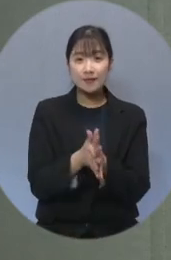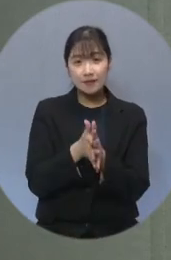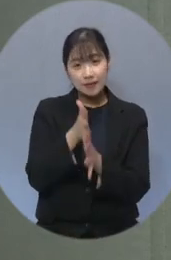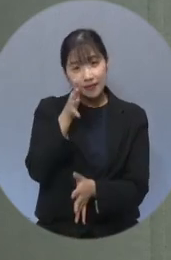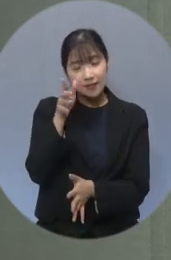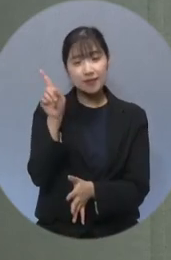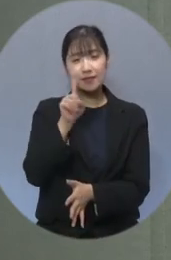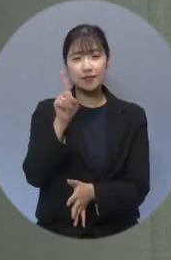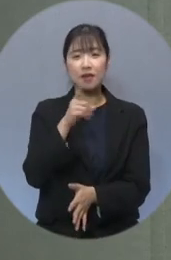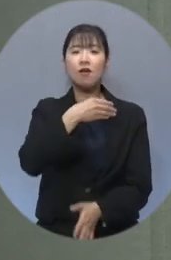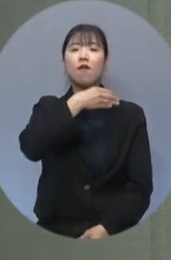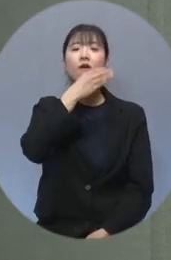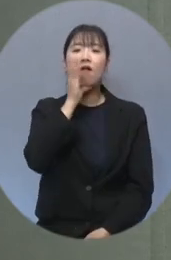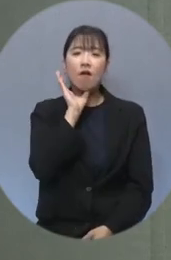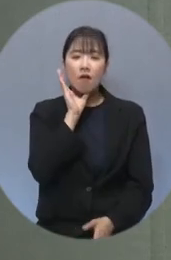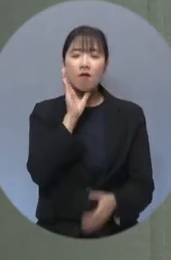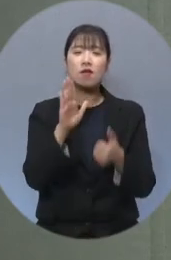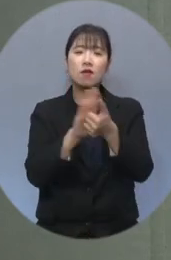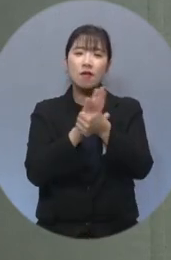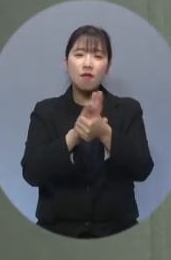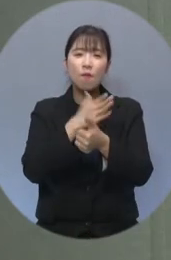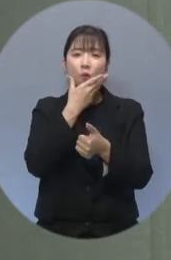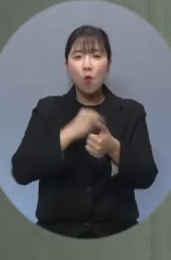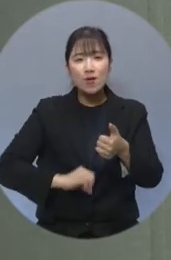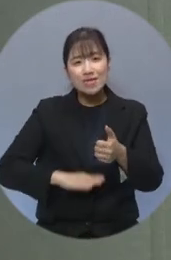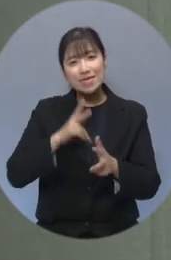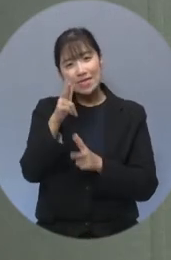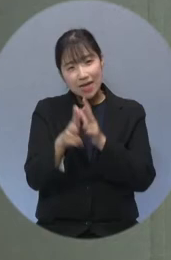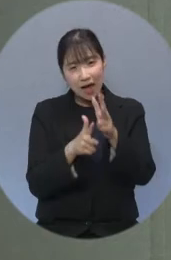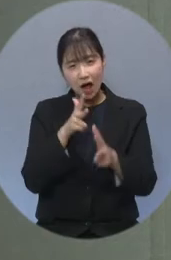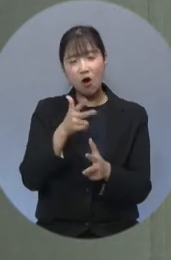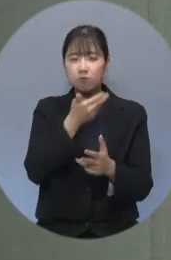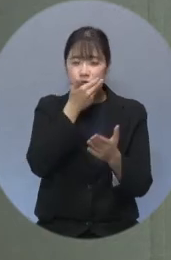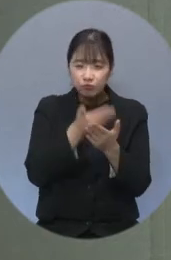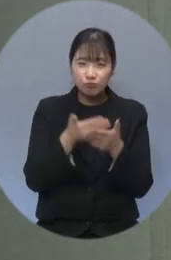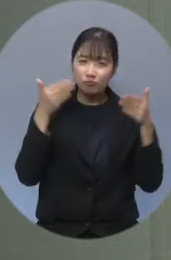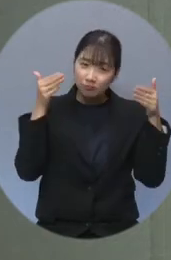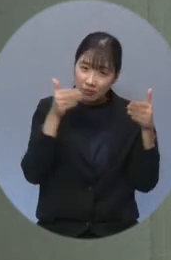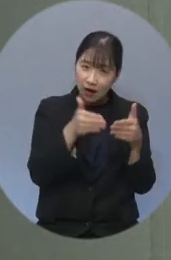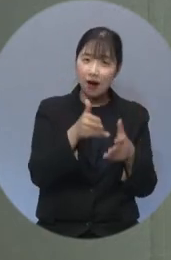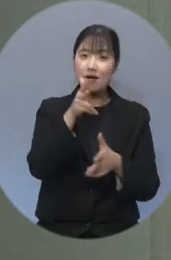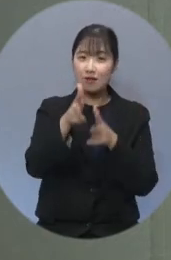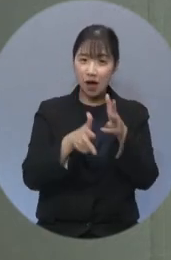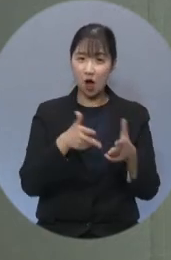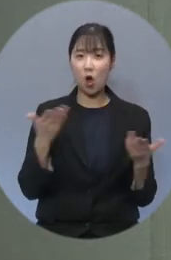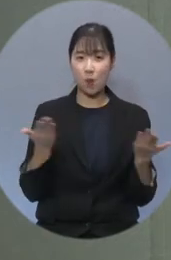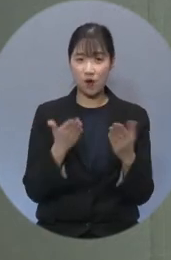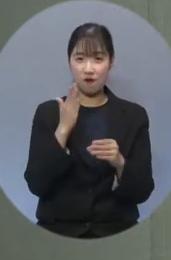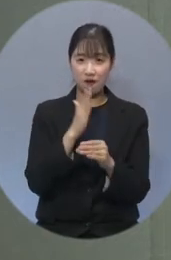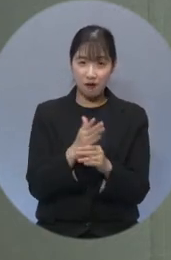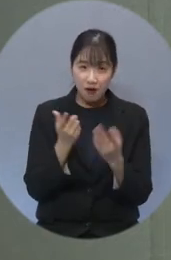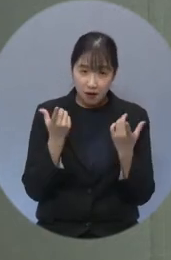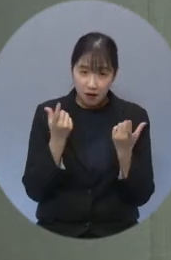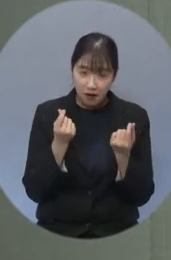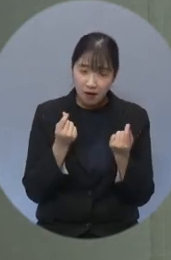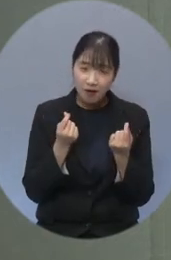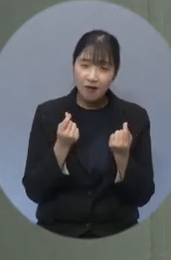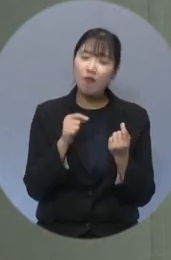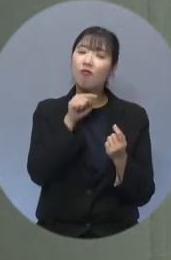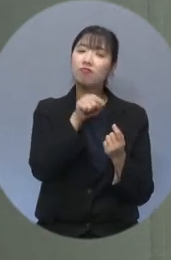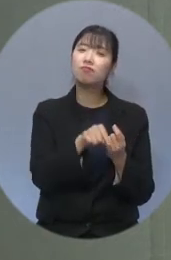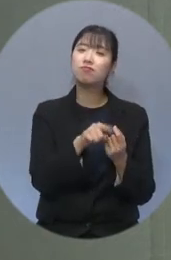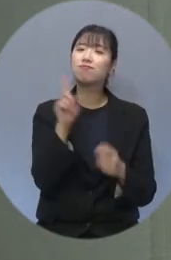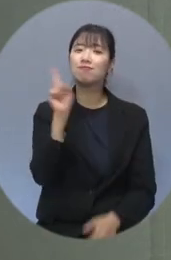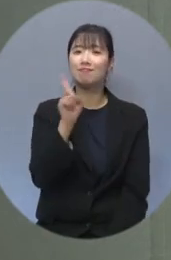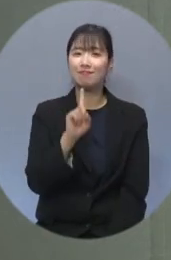강릉시도 이 어르신 복지 사업에 많은 중점을 두고 사업을 벌인다고 얘기를 들었습니다.